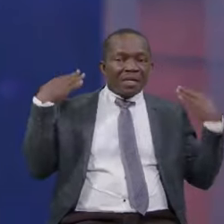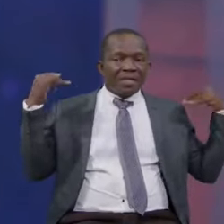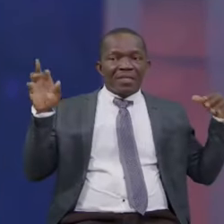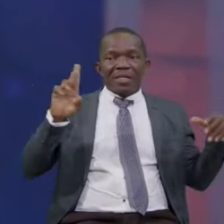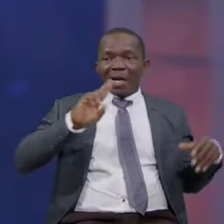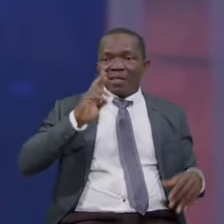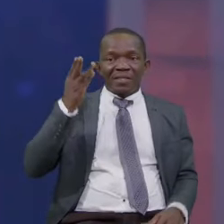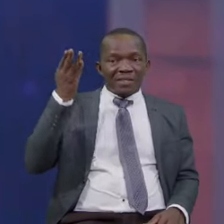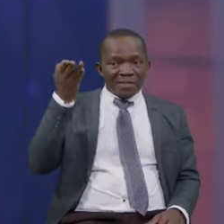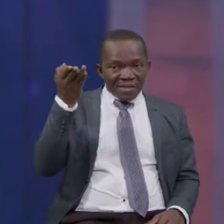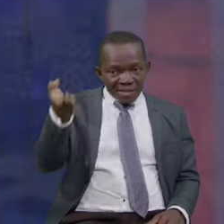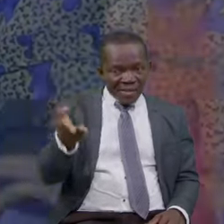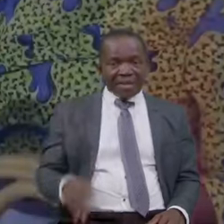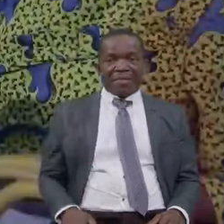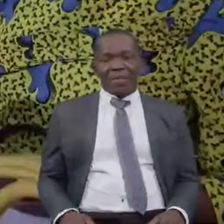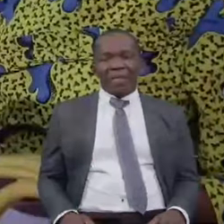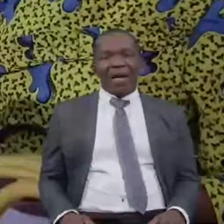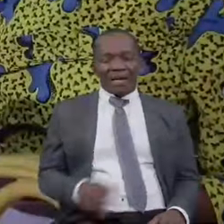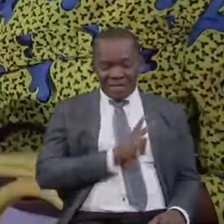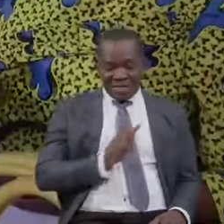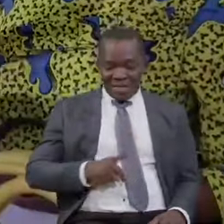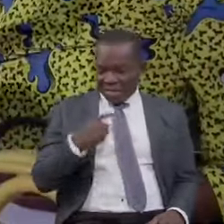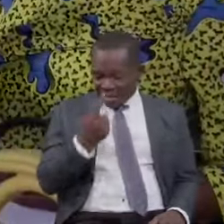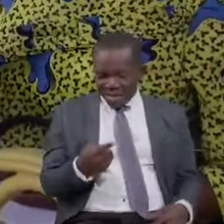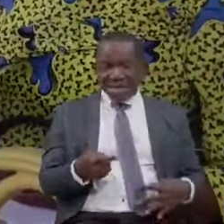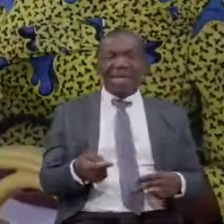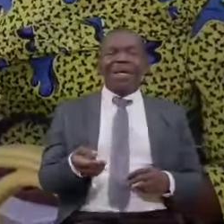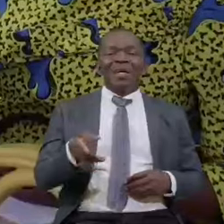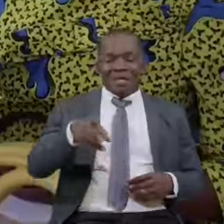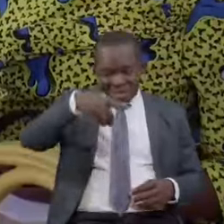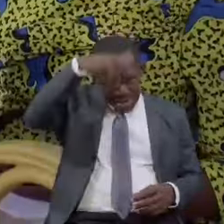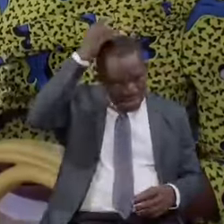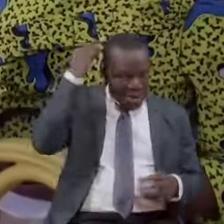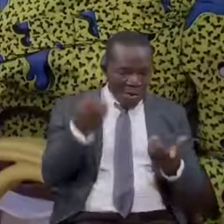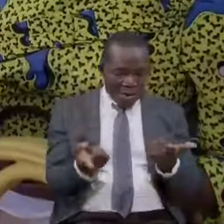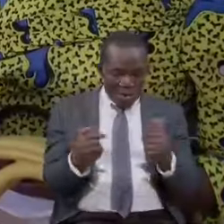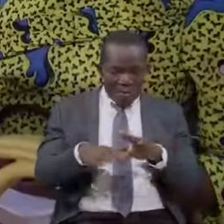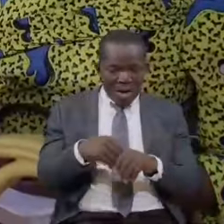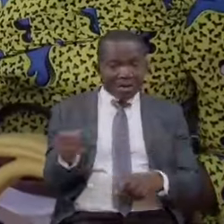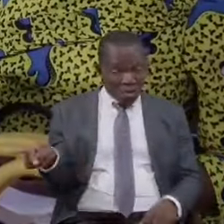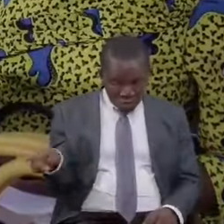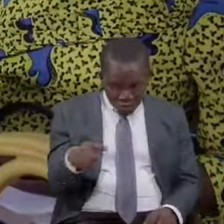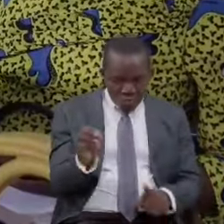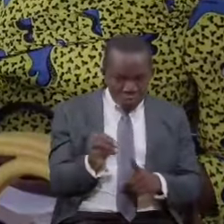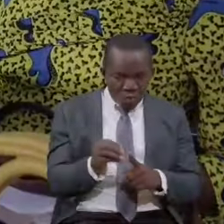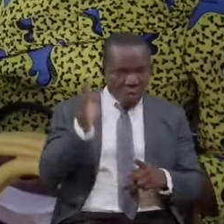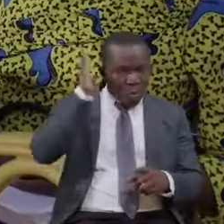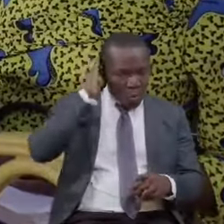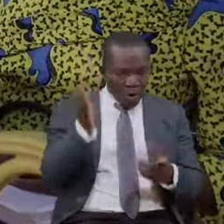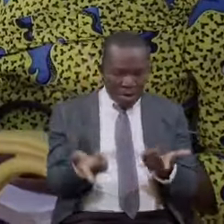dit Daniel sors tu vas sortir et il est sorti